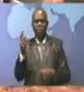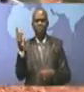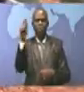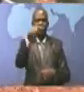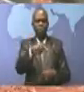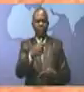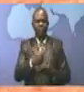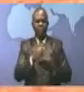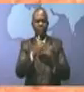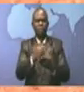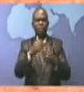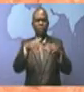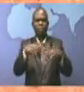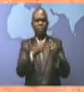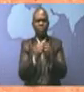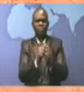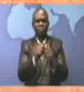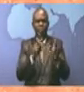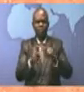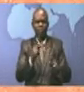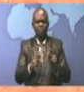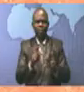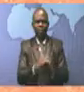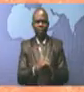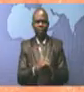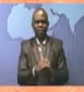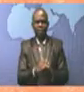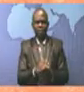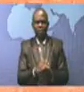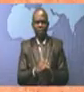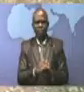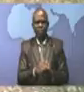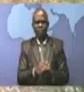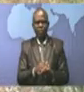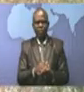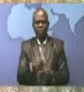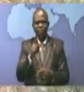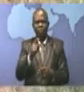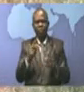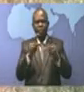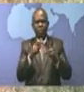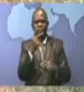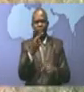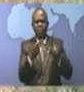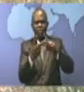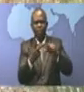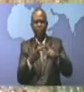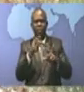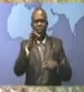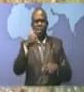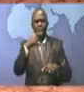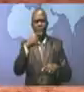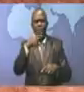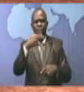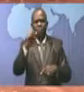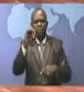main forte à ces travaux. Des travaux qui s'accomplissent sur les versants de deux collines, à savoir Gihamagara et Gitega.